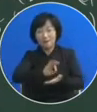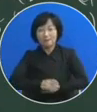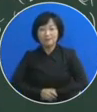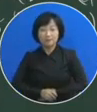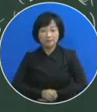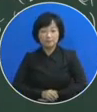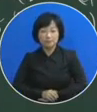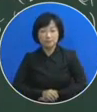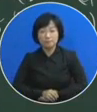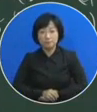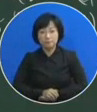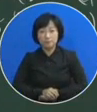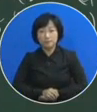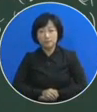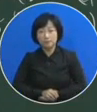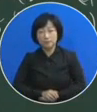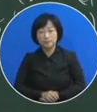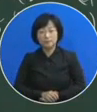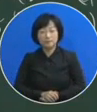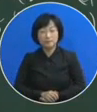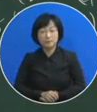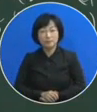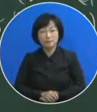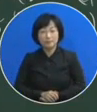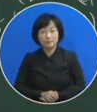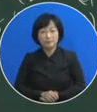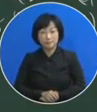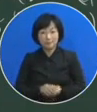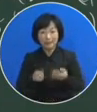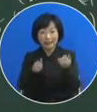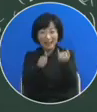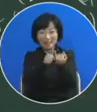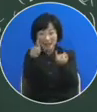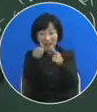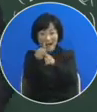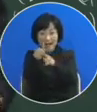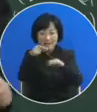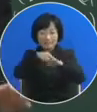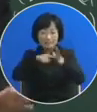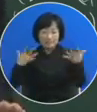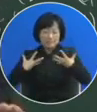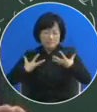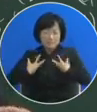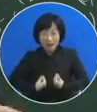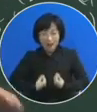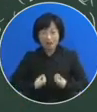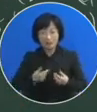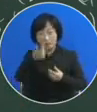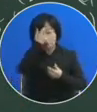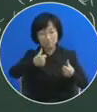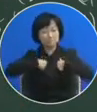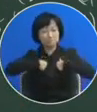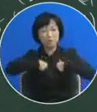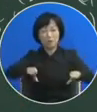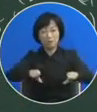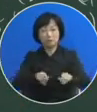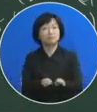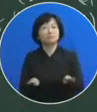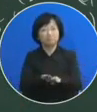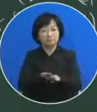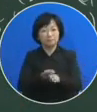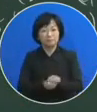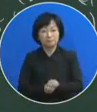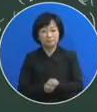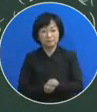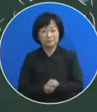lot. 이래가지고 이 새 신자가 시험에 들어가지고 교회 안 오는 거예요. And so this new believer, he fell into a trial and stopped coming to church. 근사님